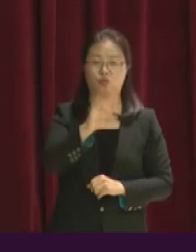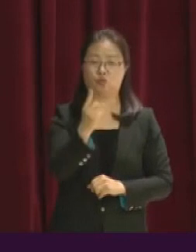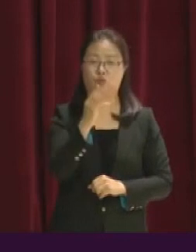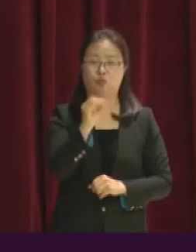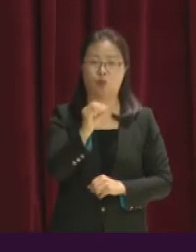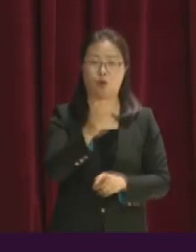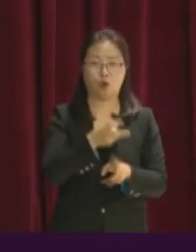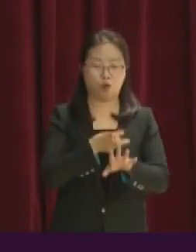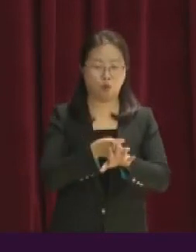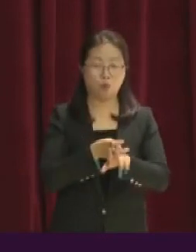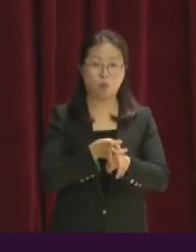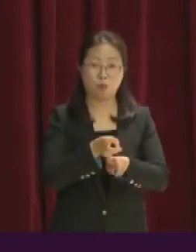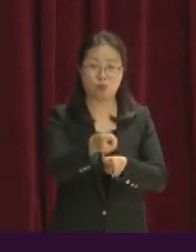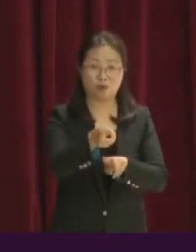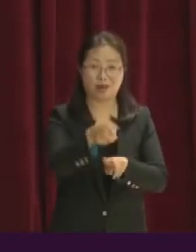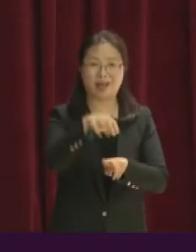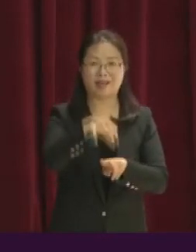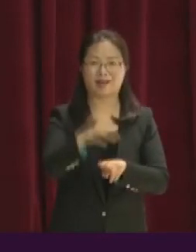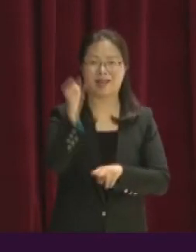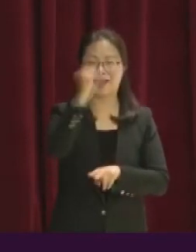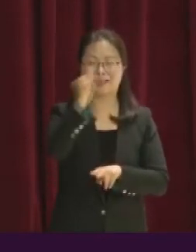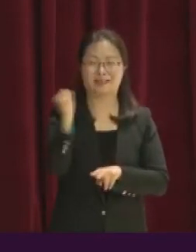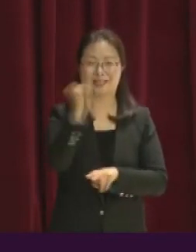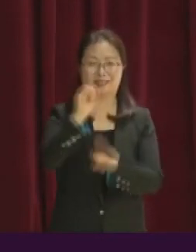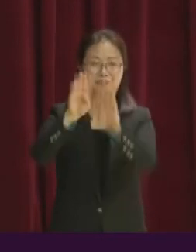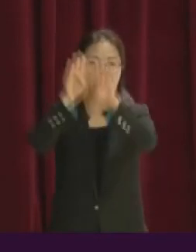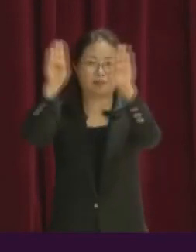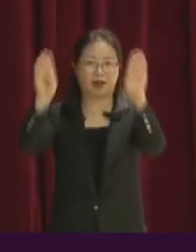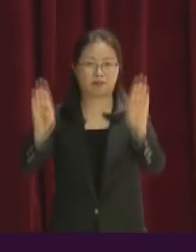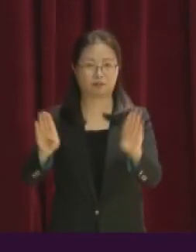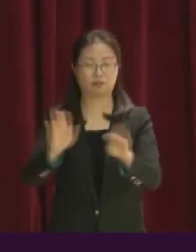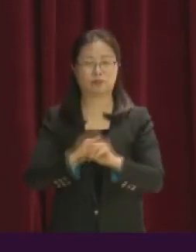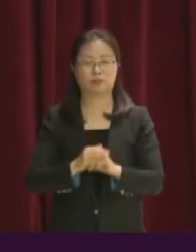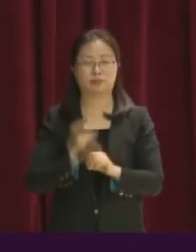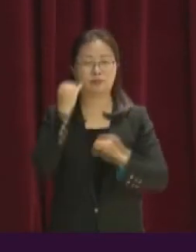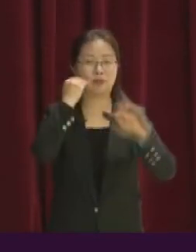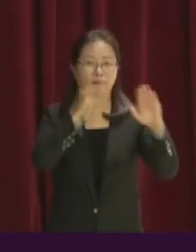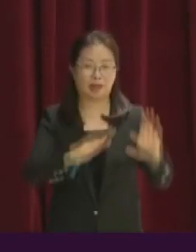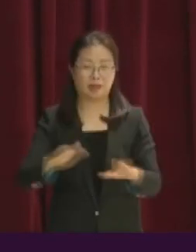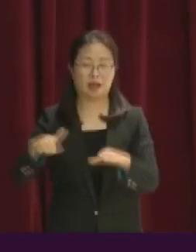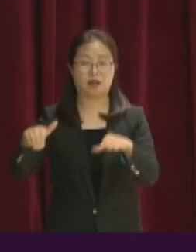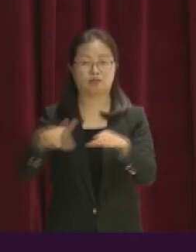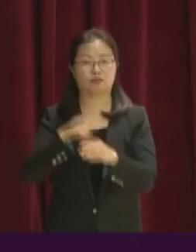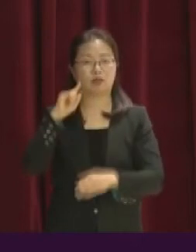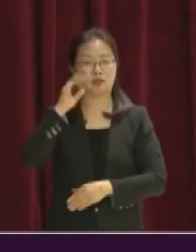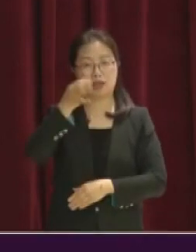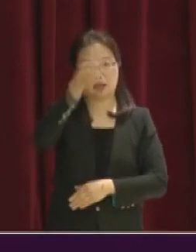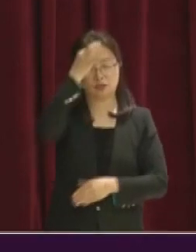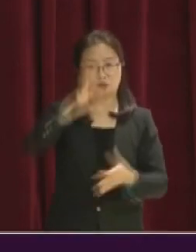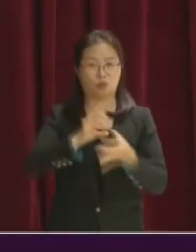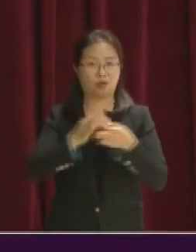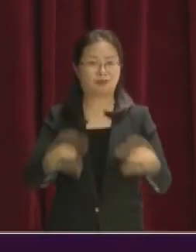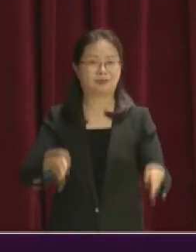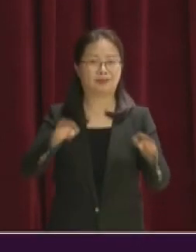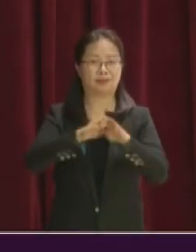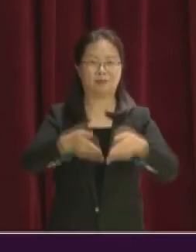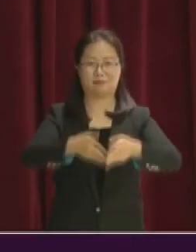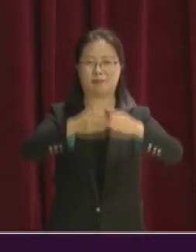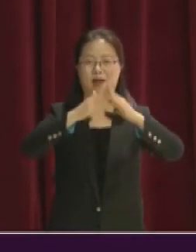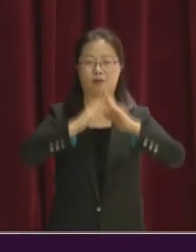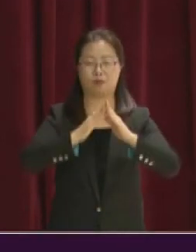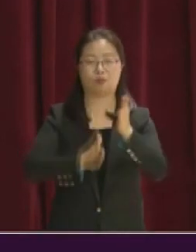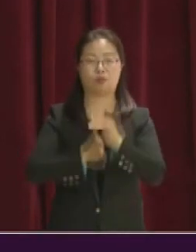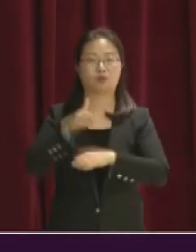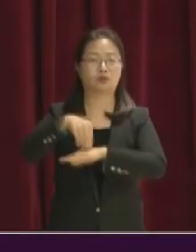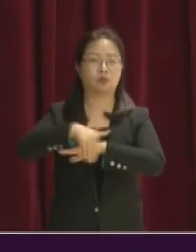구공도 모노레일 설치, SS 뮤지엄 등 해양과 문화예술 관련 시설을 조성하고